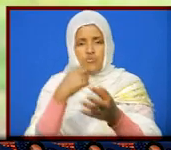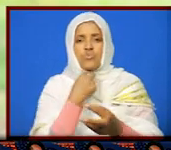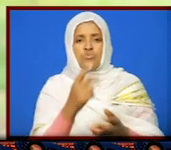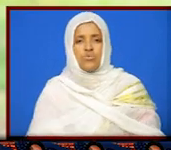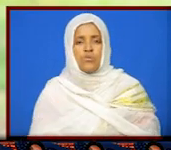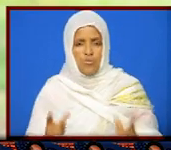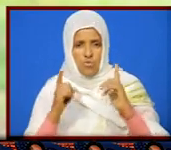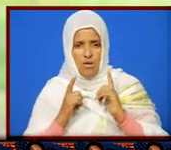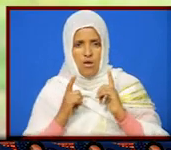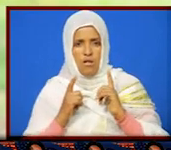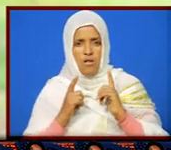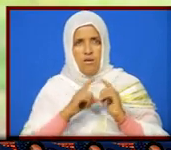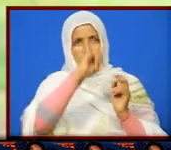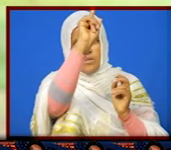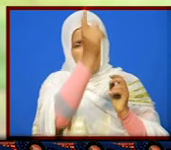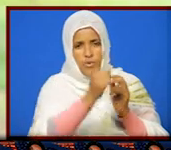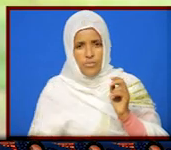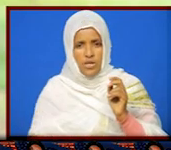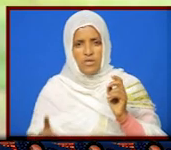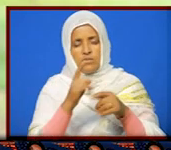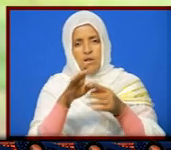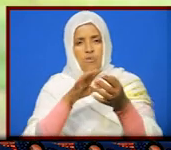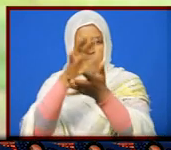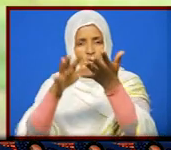እየጮኸች ትኖራለች